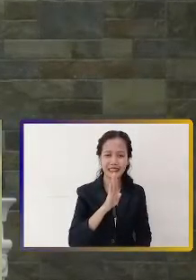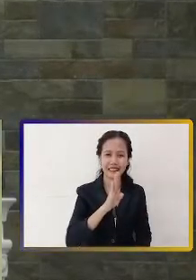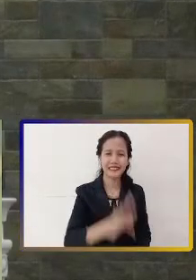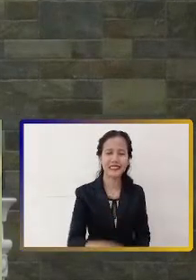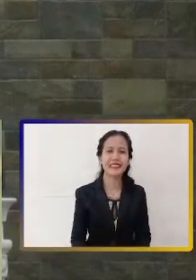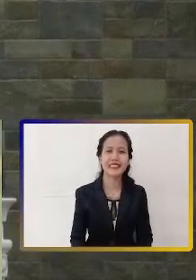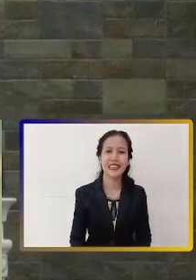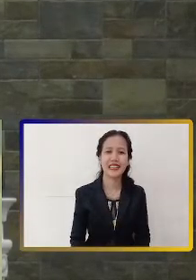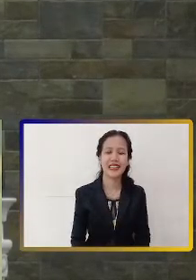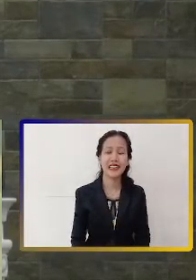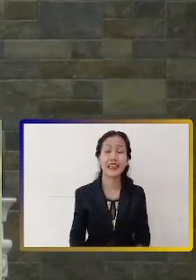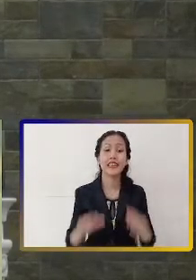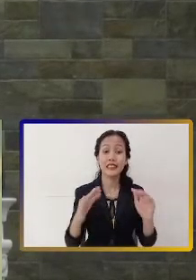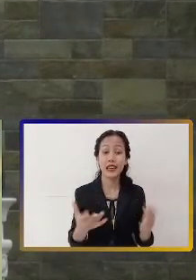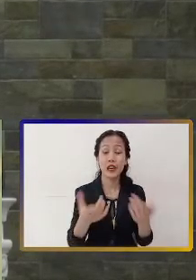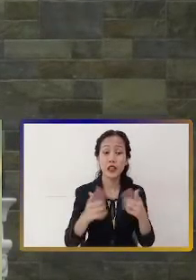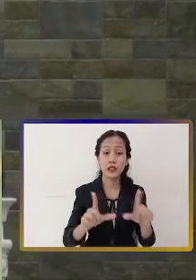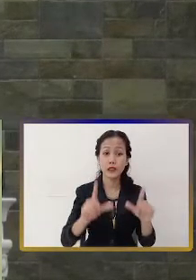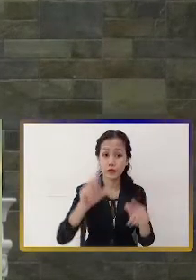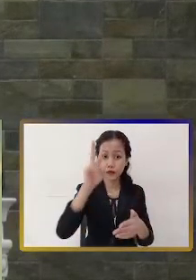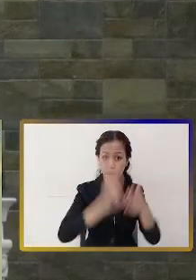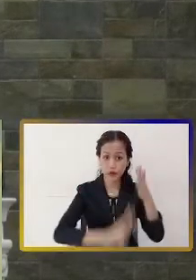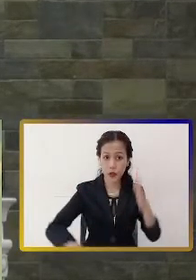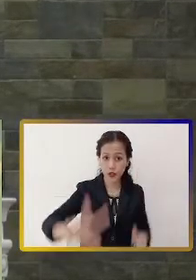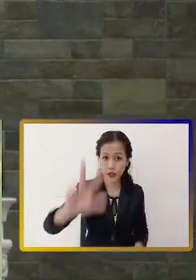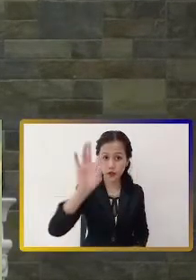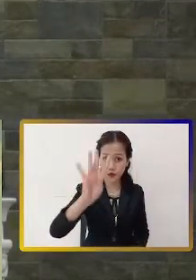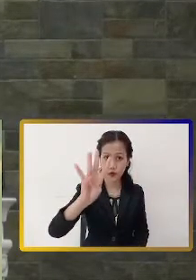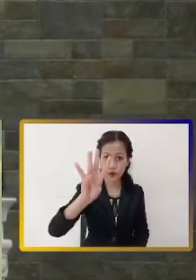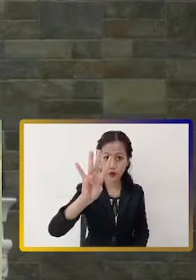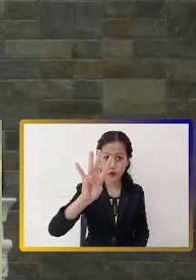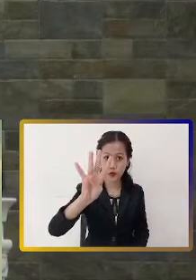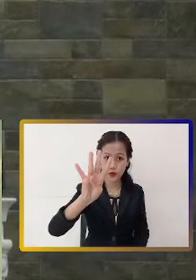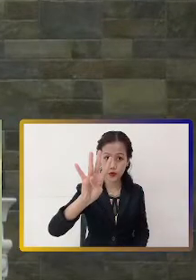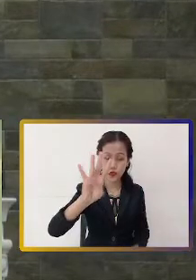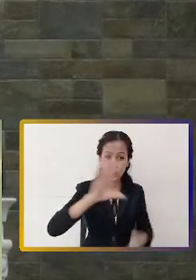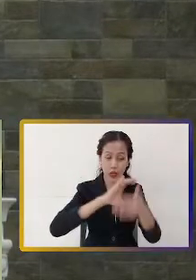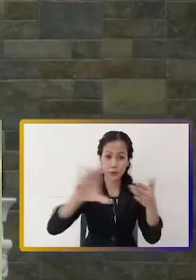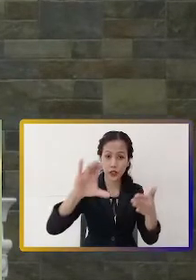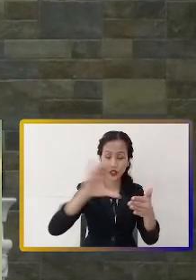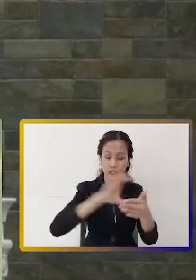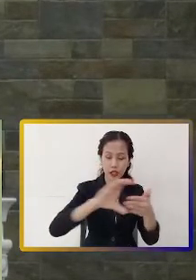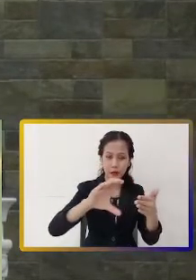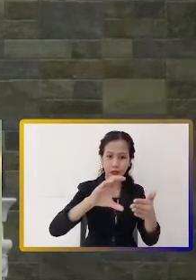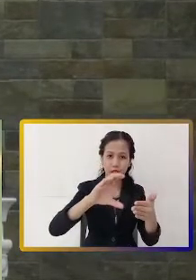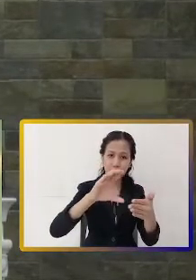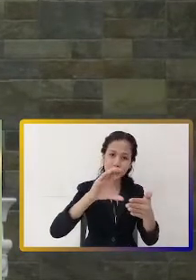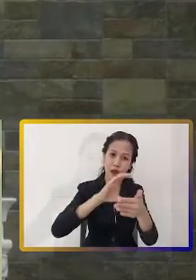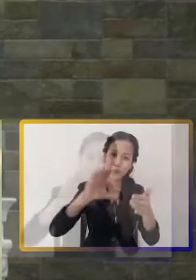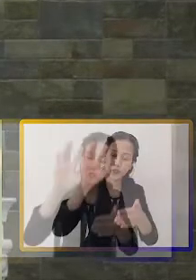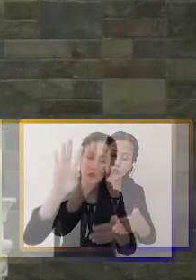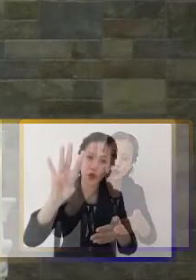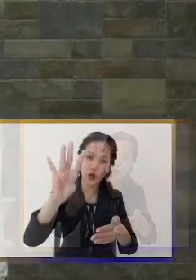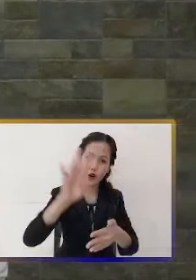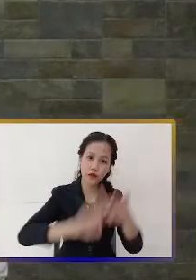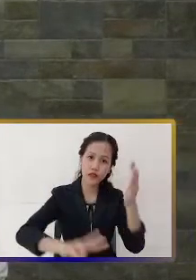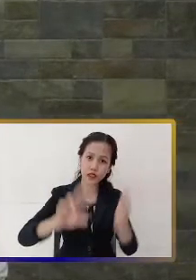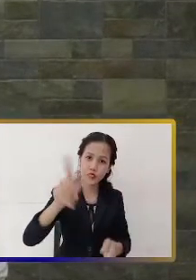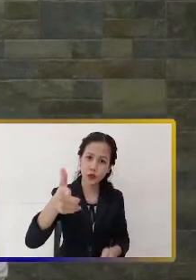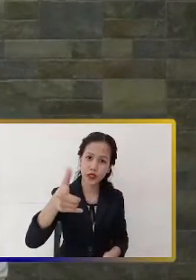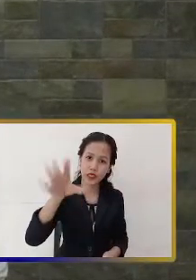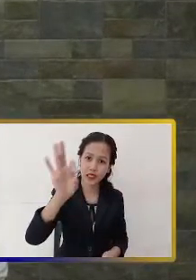Listen, let's go to chapter 4. Look in verse number 29. Para mas lalo pa pong maging maliwanag sa inyo, mga